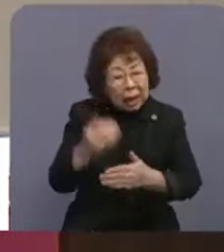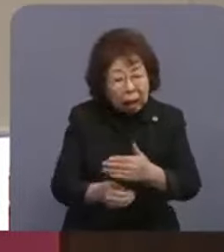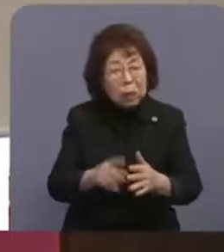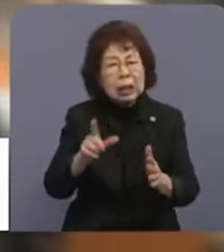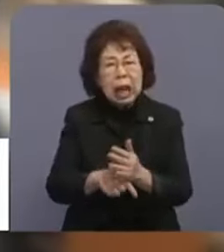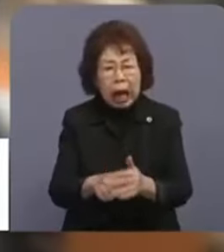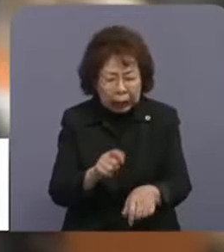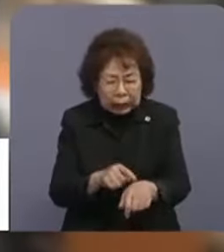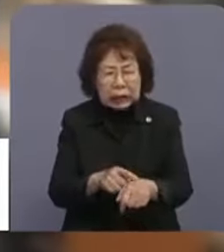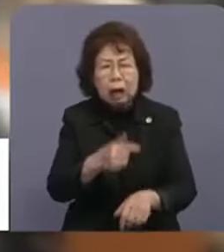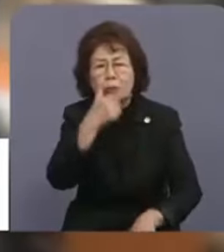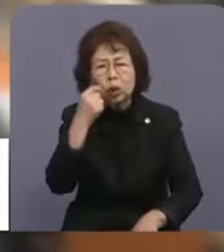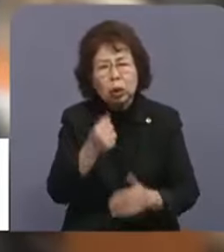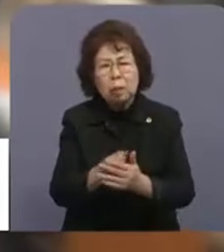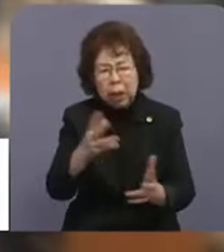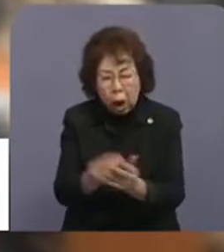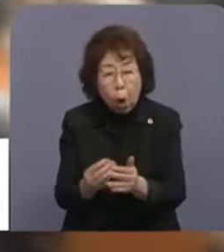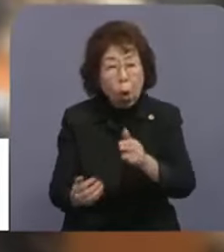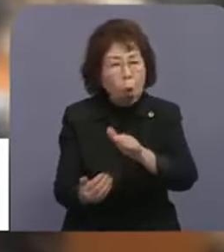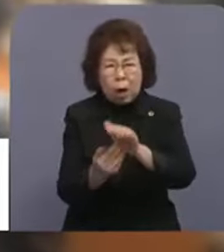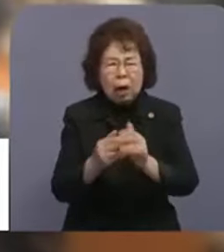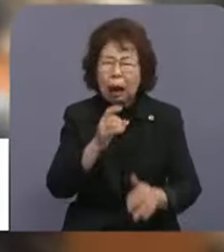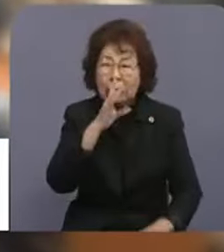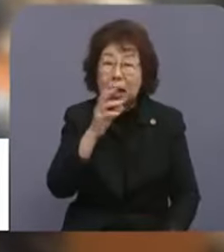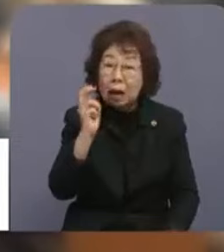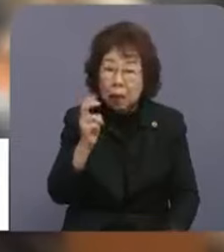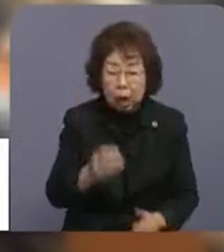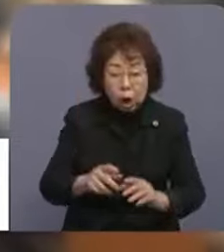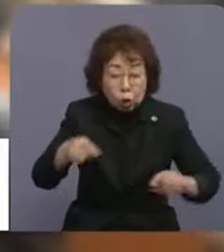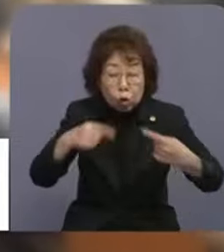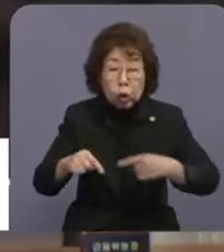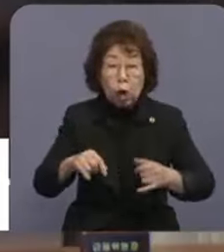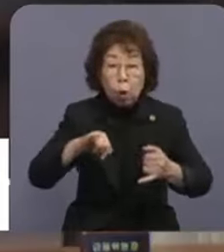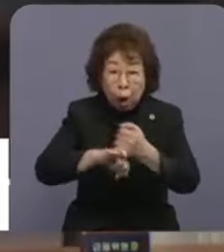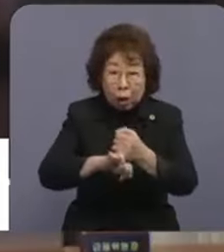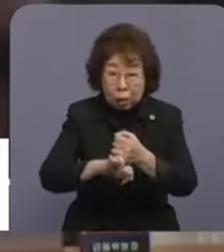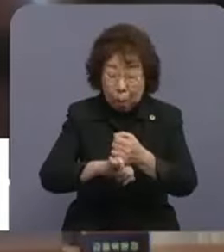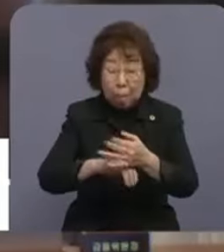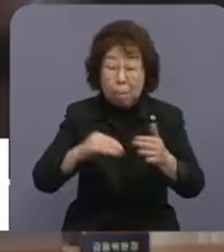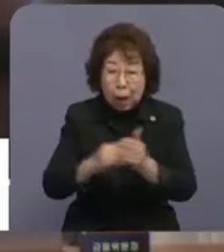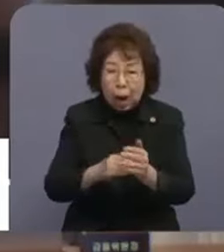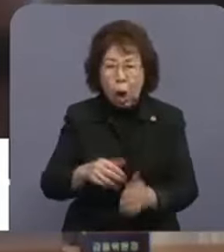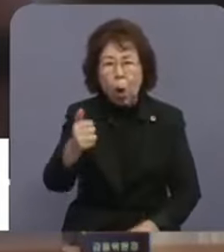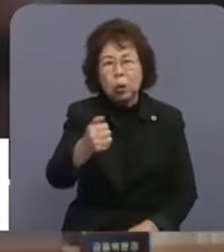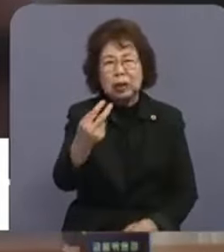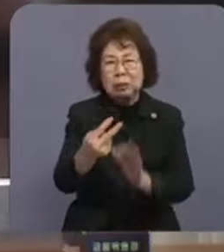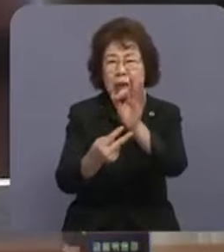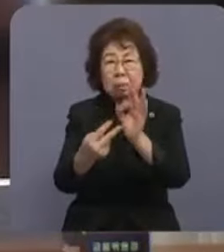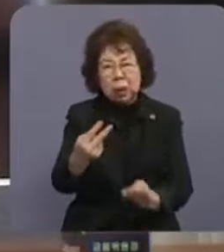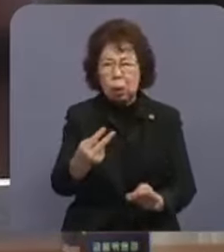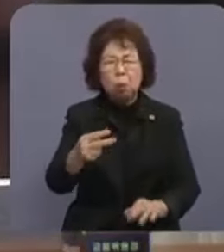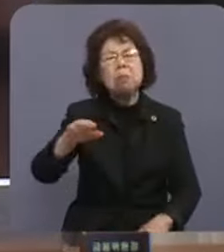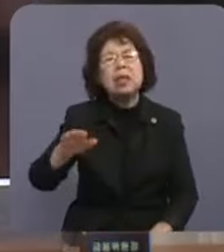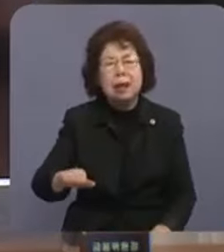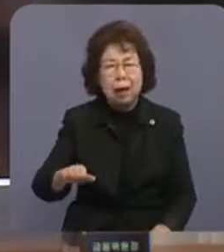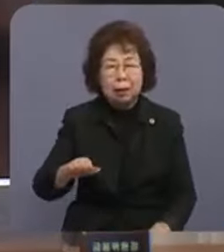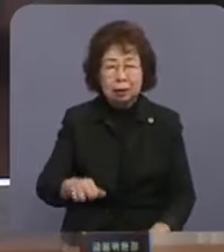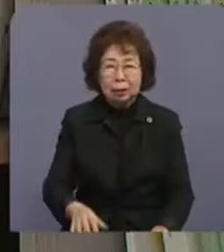짧아 완료하기 힘듭니다. 전체 국회의원의 공약 완료율인 52%에도 못